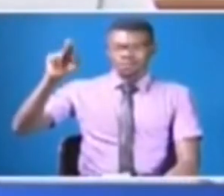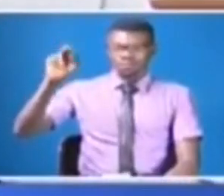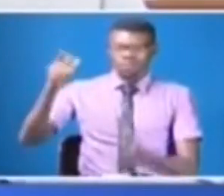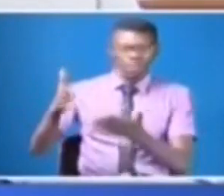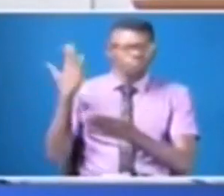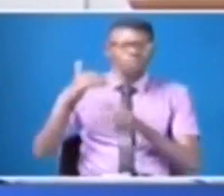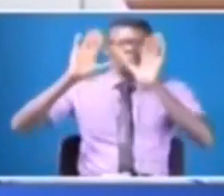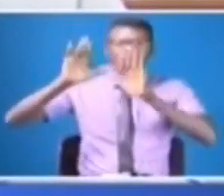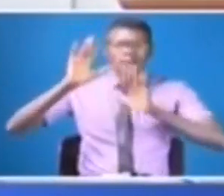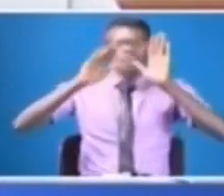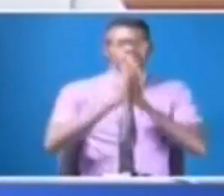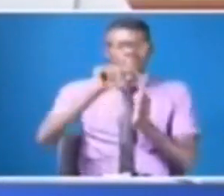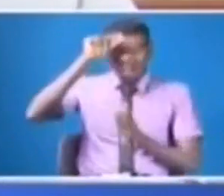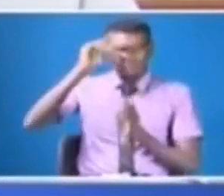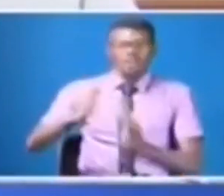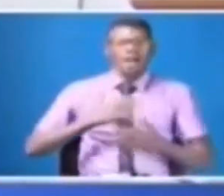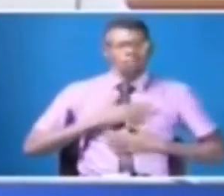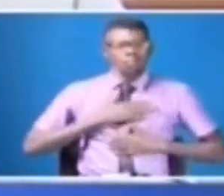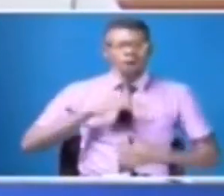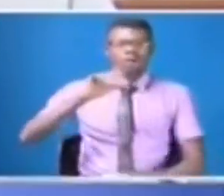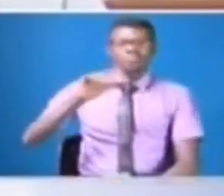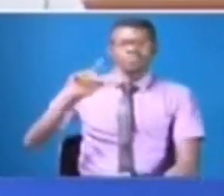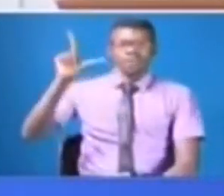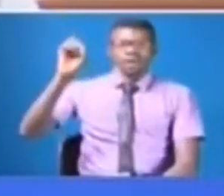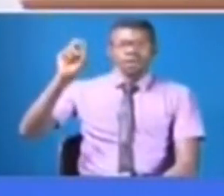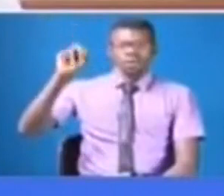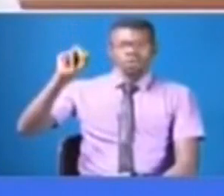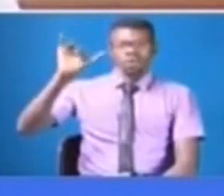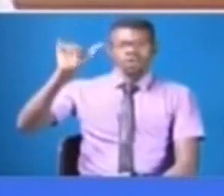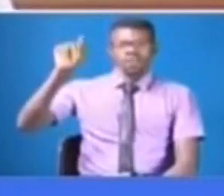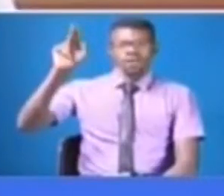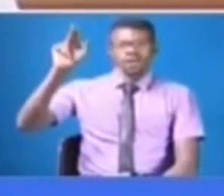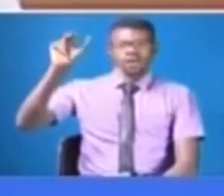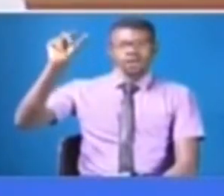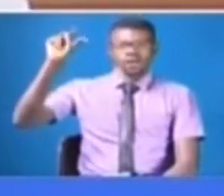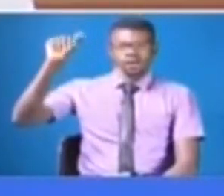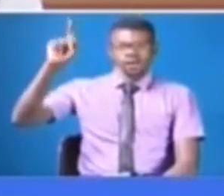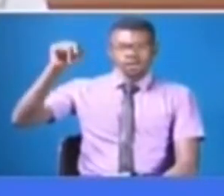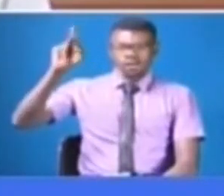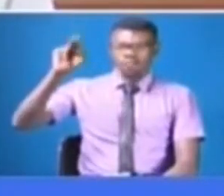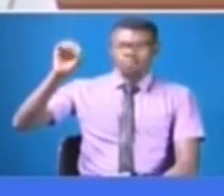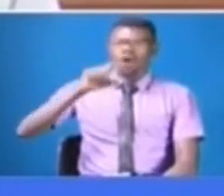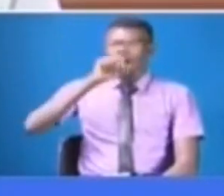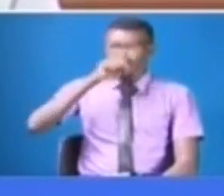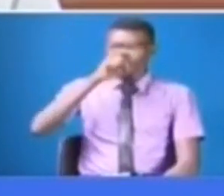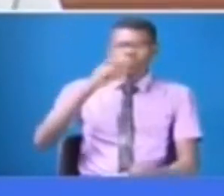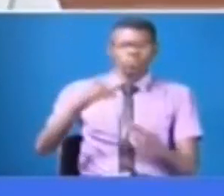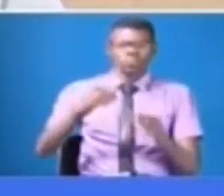tulifanya campaign na governor wetu Lonyangapuo. Lonyangapuo ni KANU. Lonyangapuo haendi mahali, yeye ni KANU.